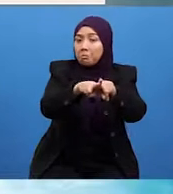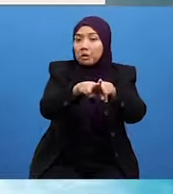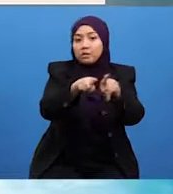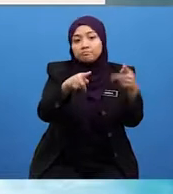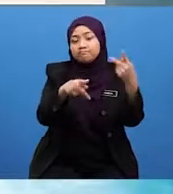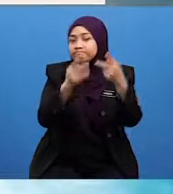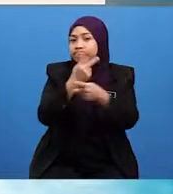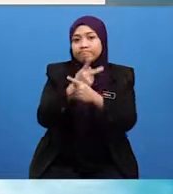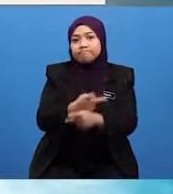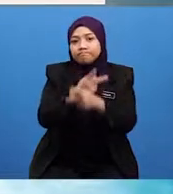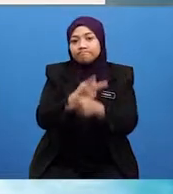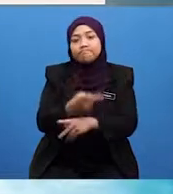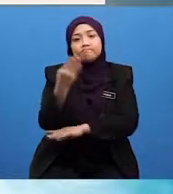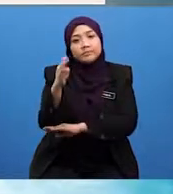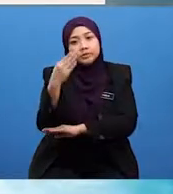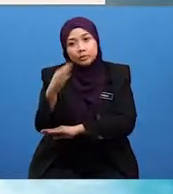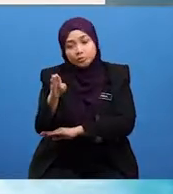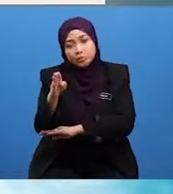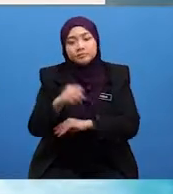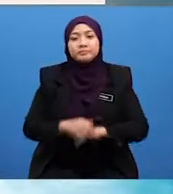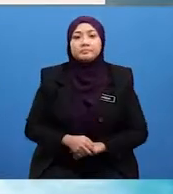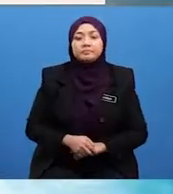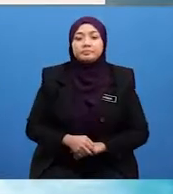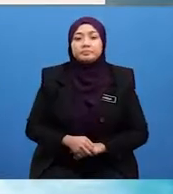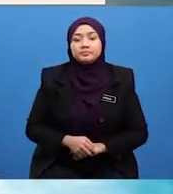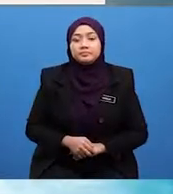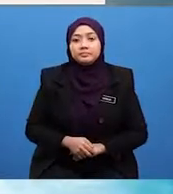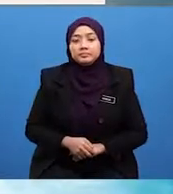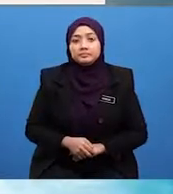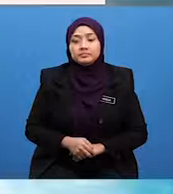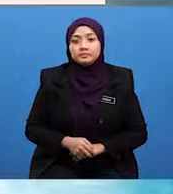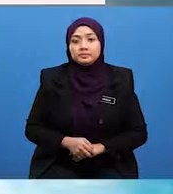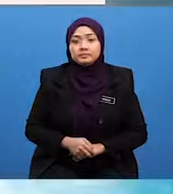dengan bahan kimia yang bersifat alkali.